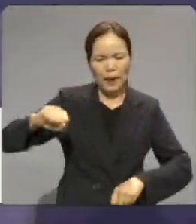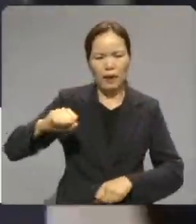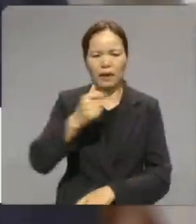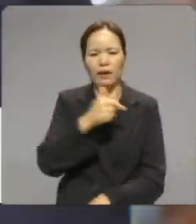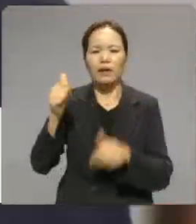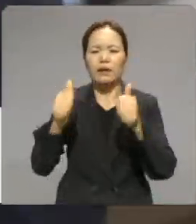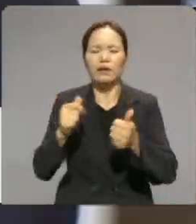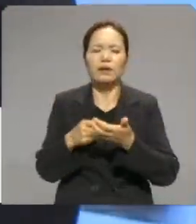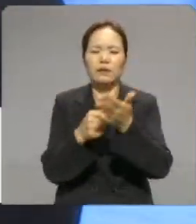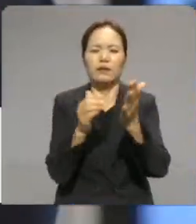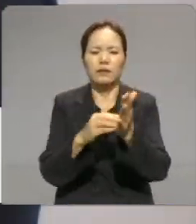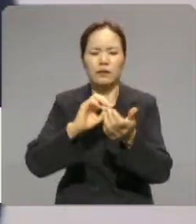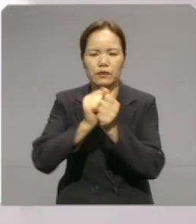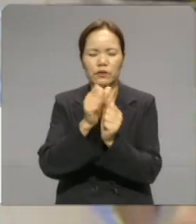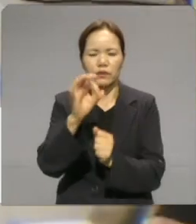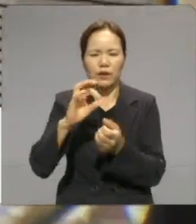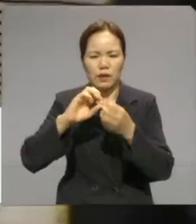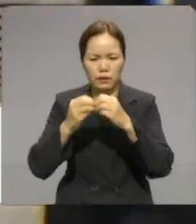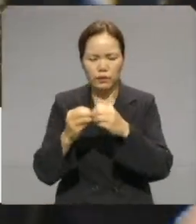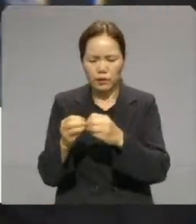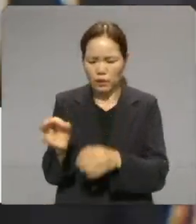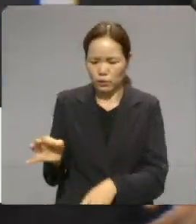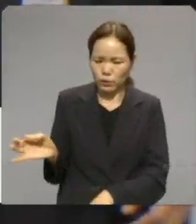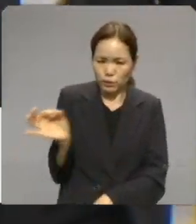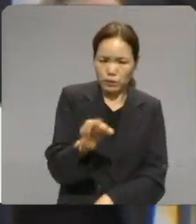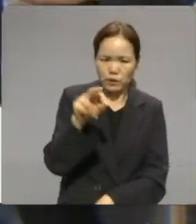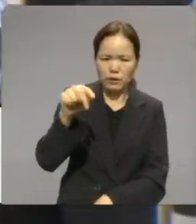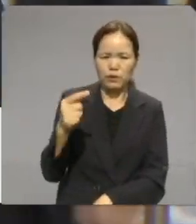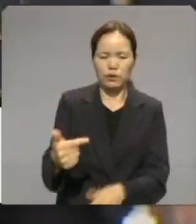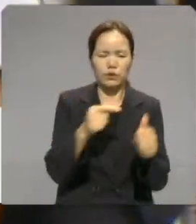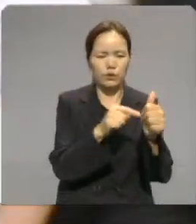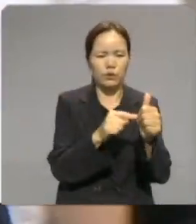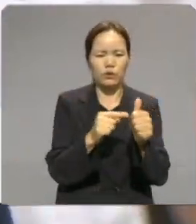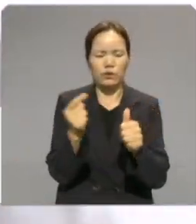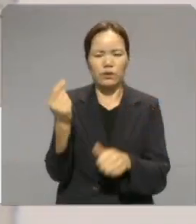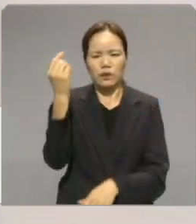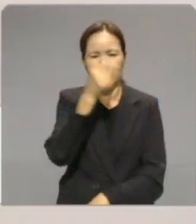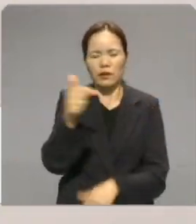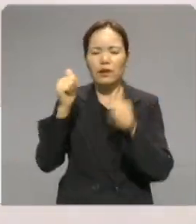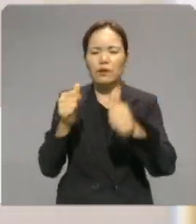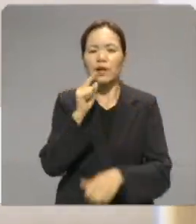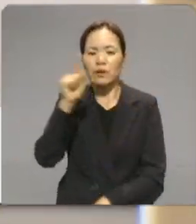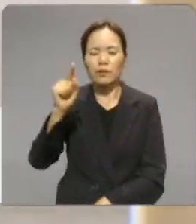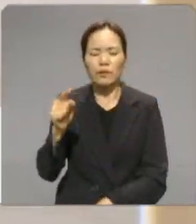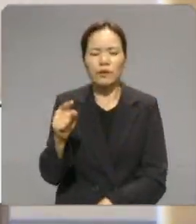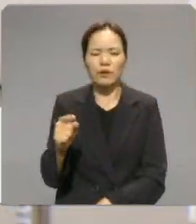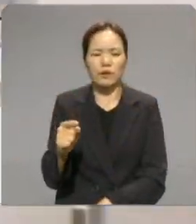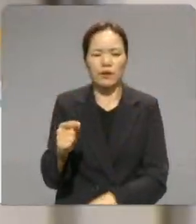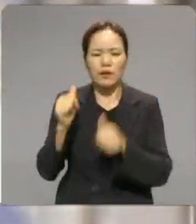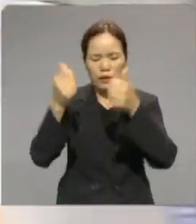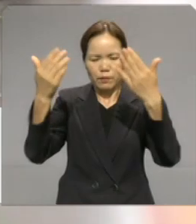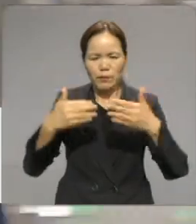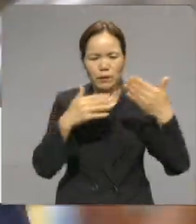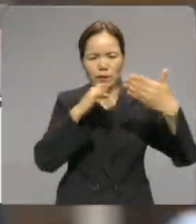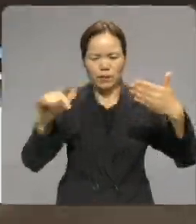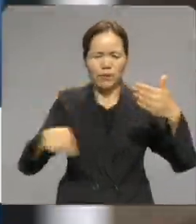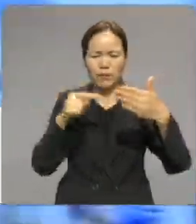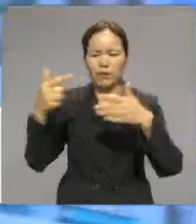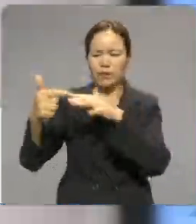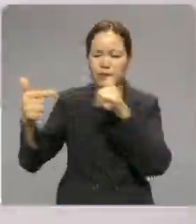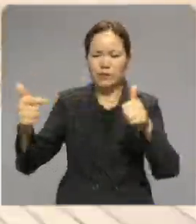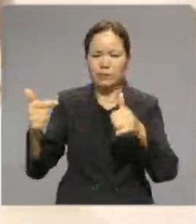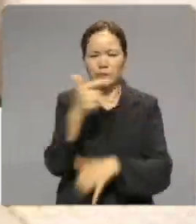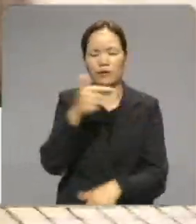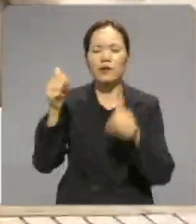상고했습니다 주가 조작에 돈을 댄 이른바 전주 손모 시도 상고하는 등 피고인 아홉명 중 여섯 명이 상고장을 했습니다